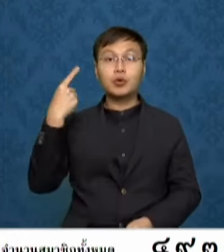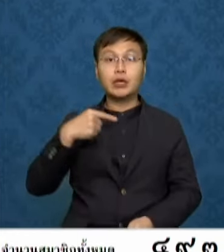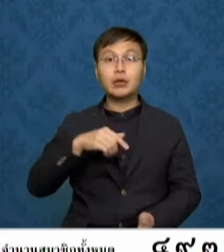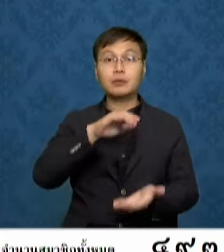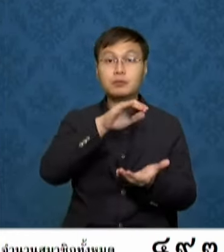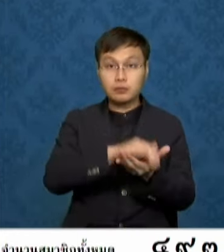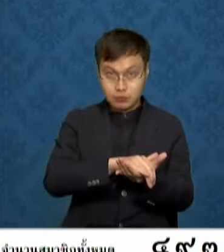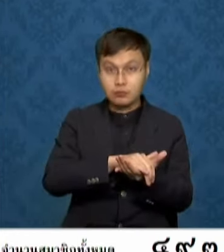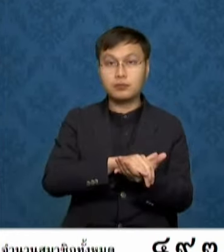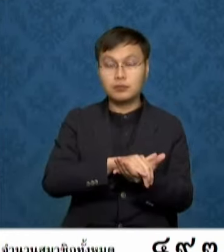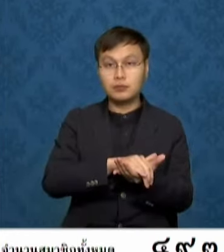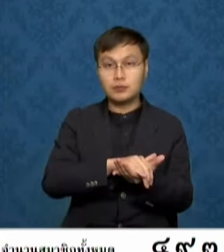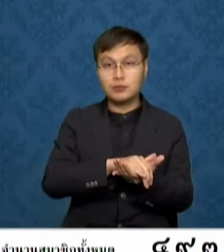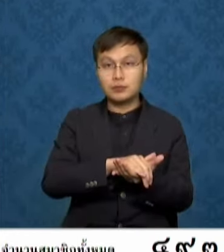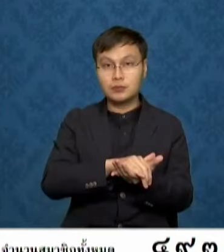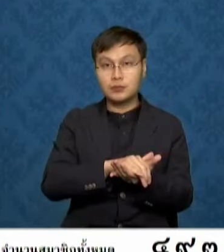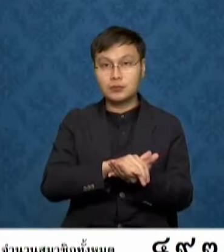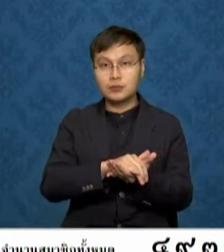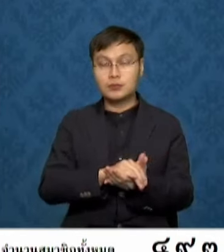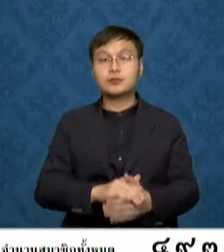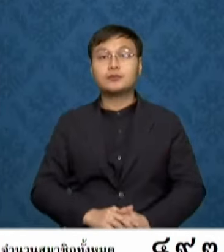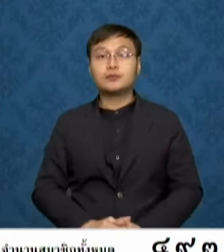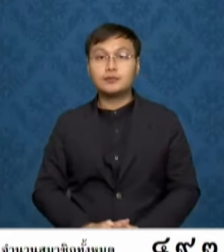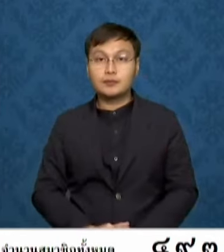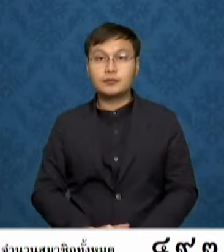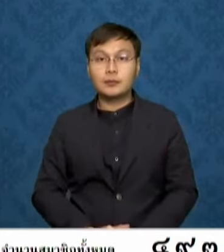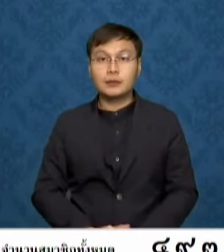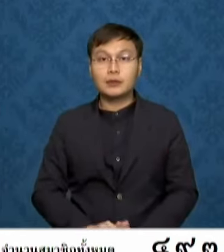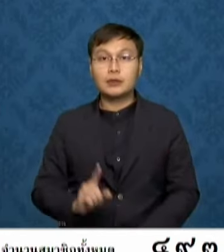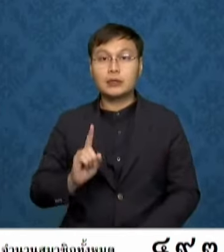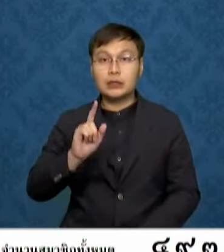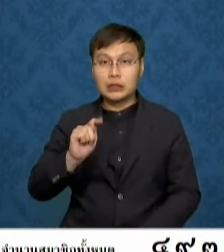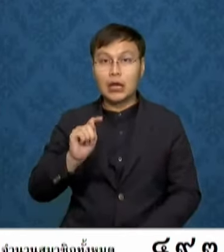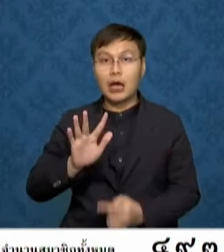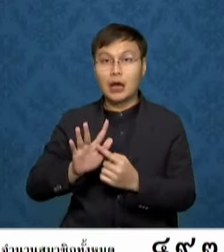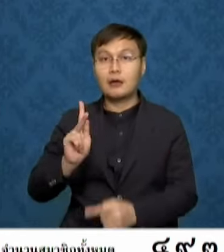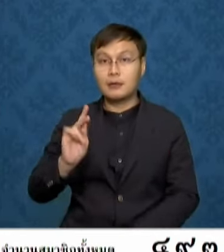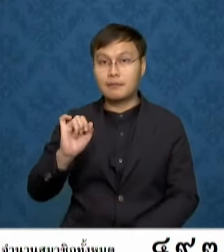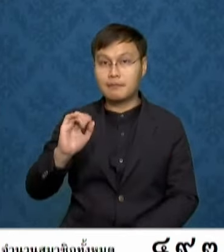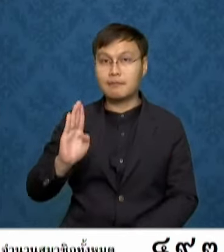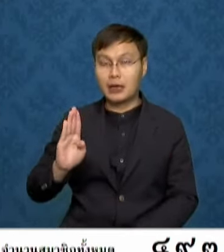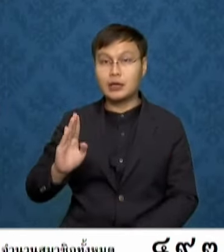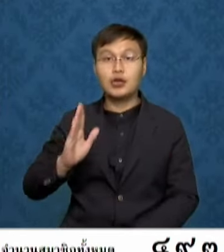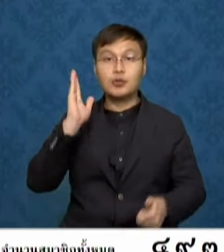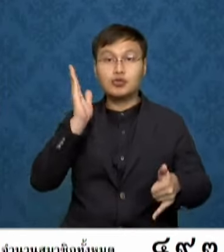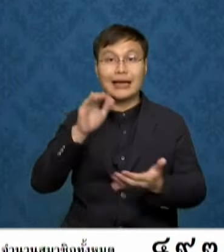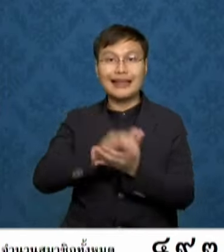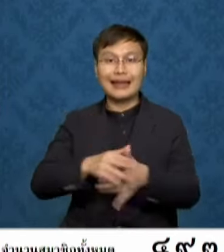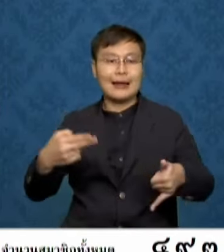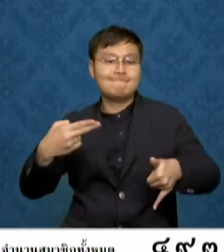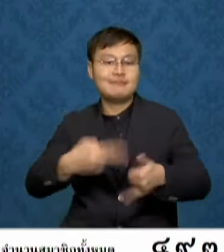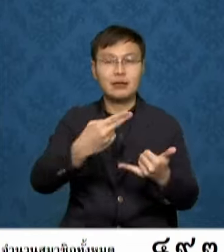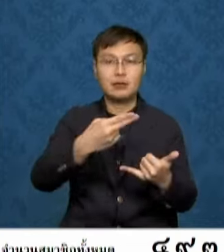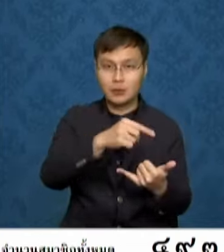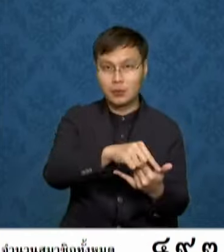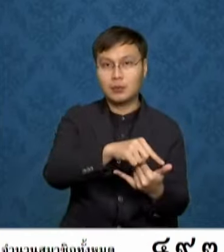ชีวิตในเหตุการณ์ 1ใน 6ของผู้เสียชีวิตที่สพอตากใบโดยสามีของเธอถูกยิงที่หัวและพอเสีย